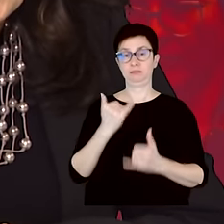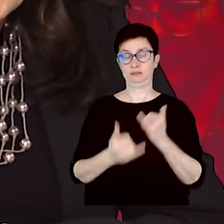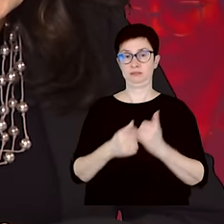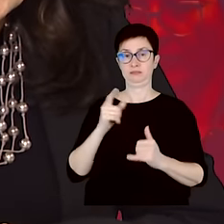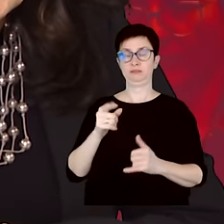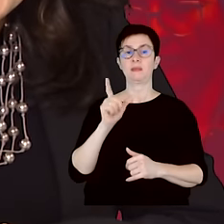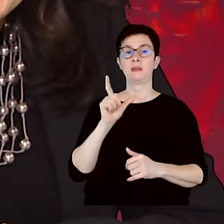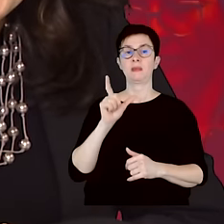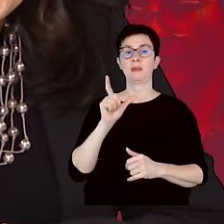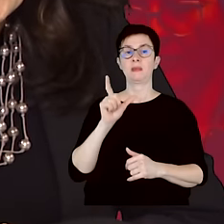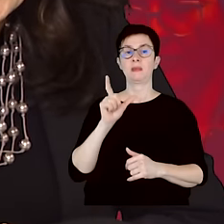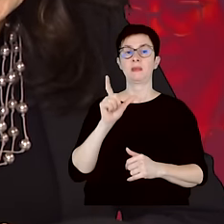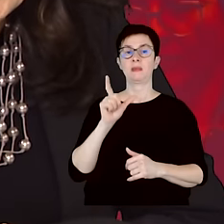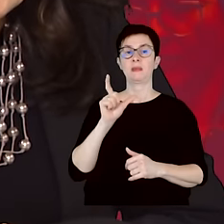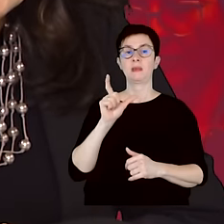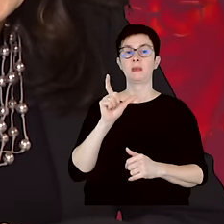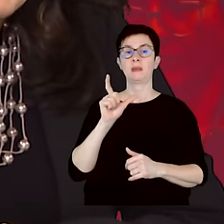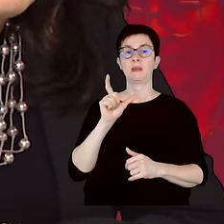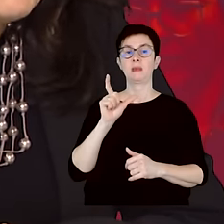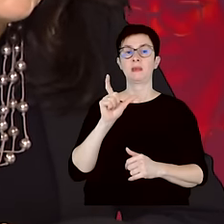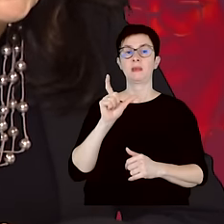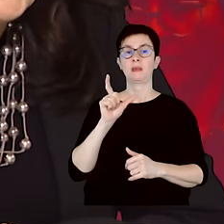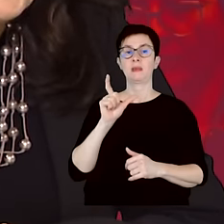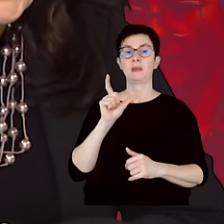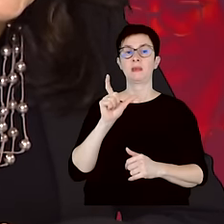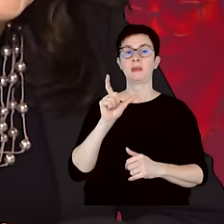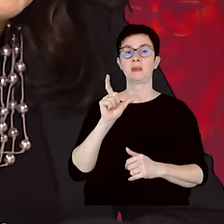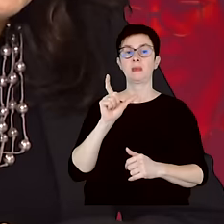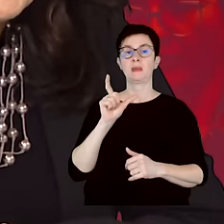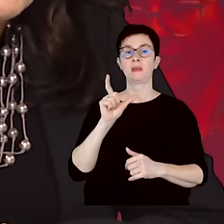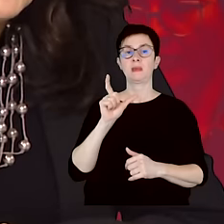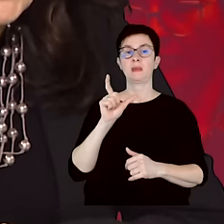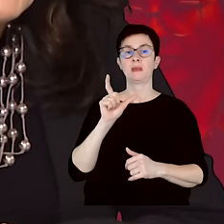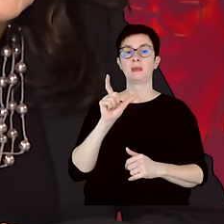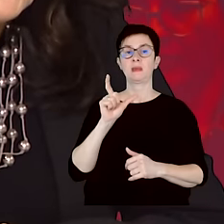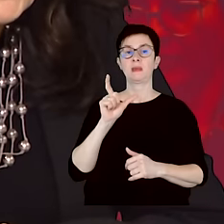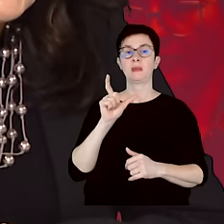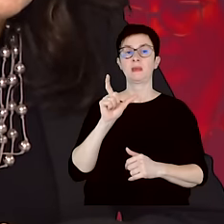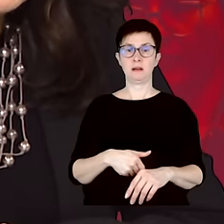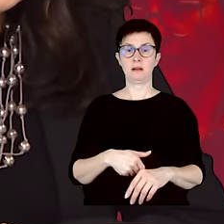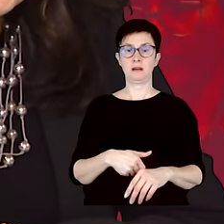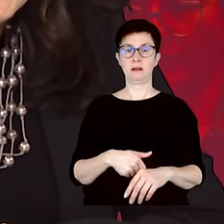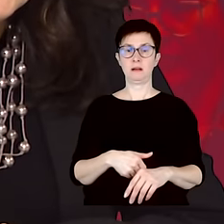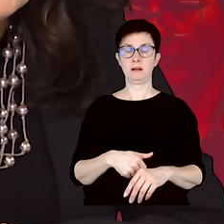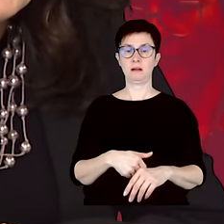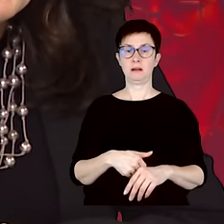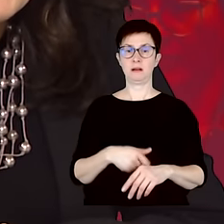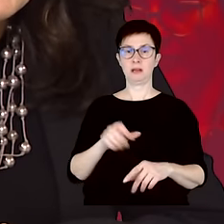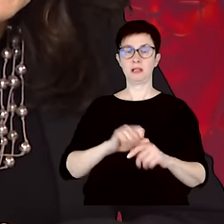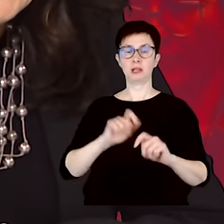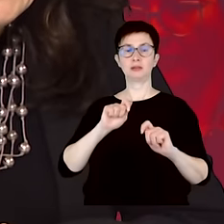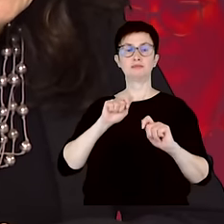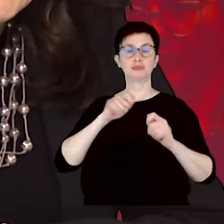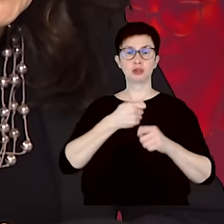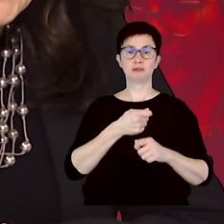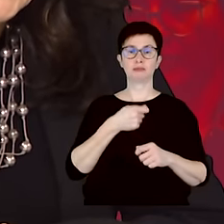to i jak pan powiedział, jest przymusowo dokarmiany, to jest to właśnie standardem. Ja przypominam,